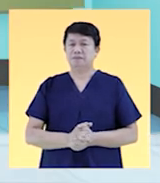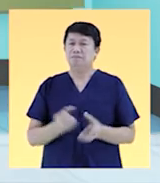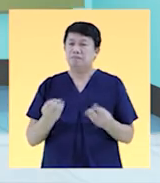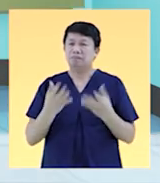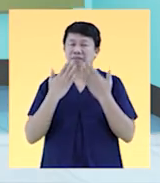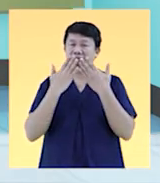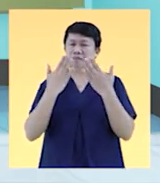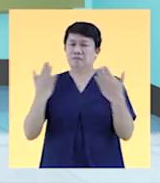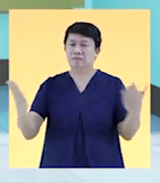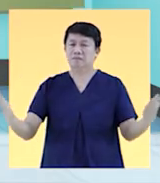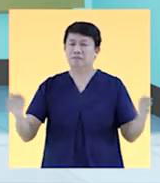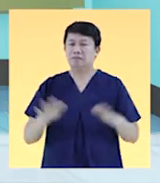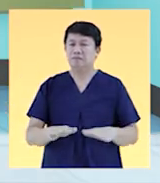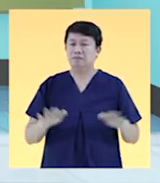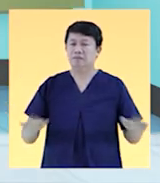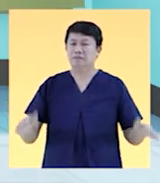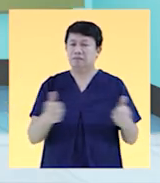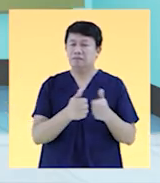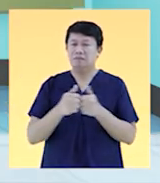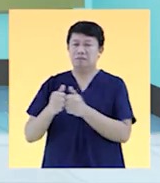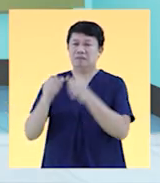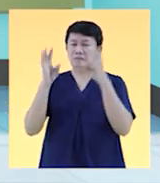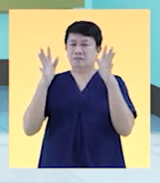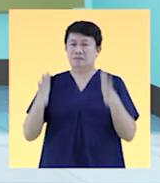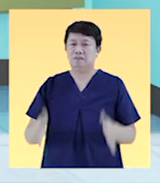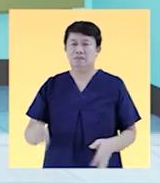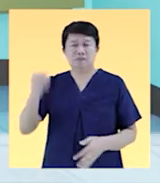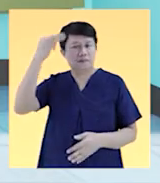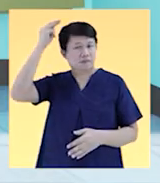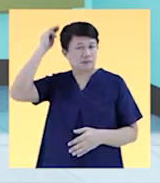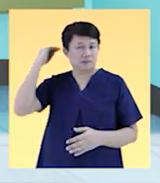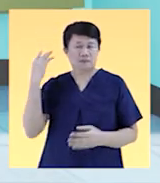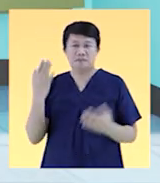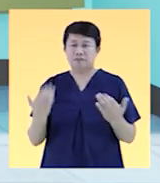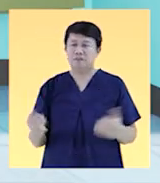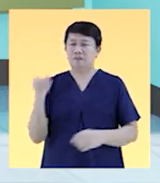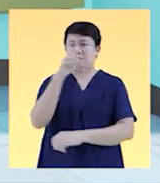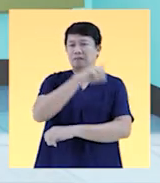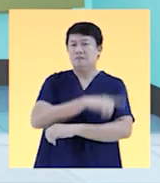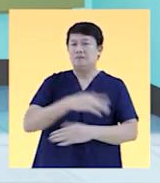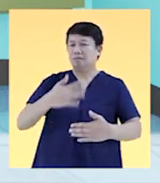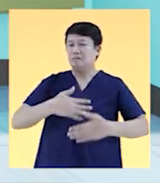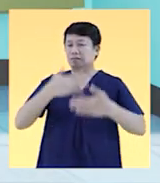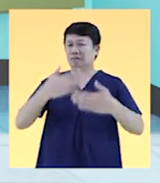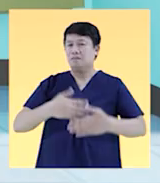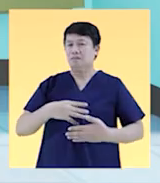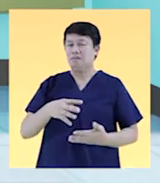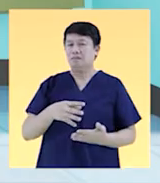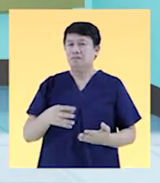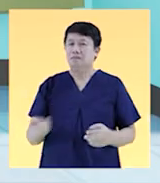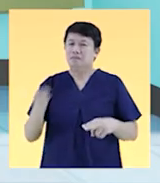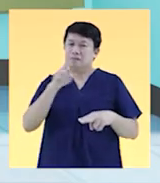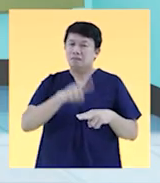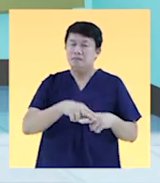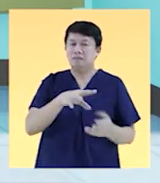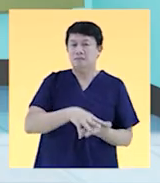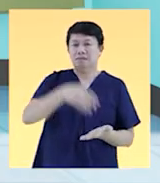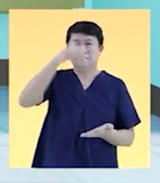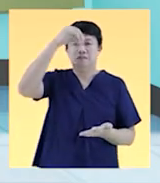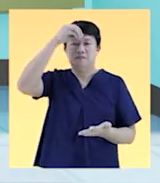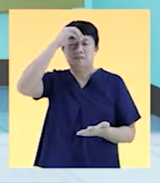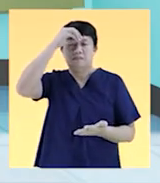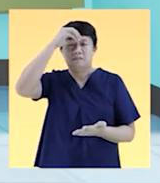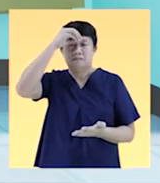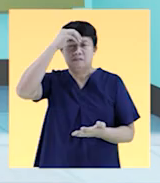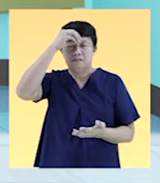Maraming salamat mga bata sa inyong pagsama sa akin ngayong araw. Natutuwa ako at naragdagan na naman